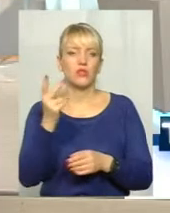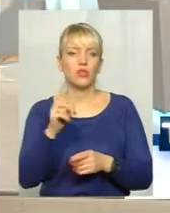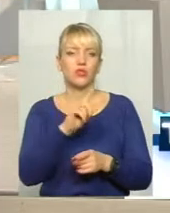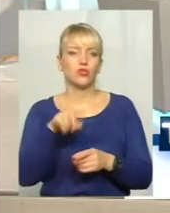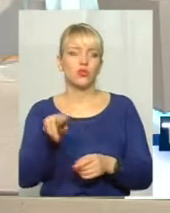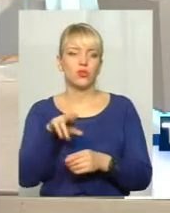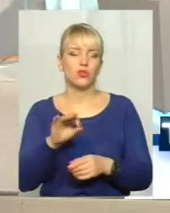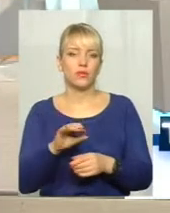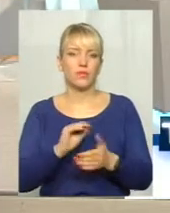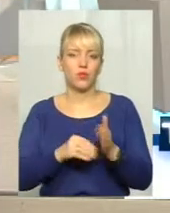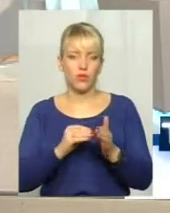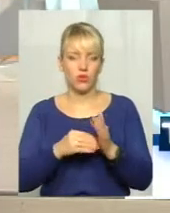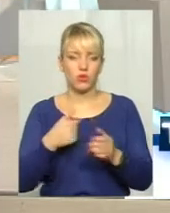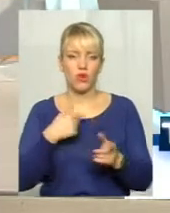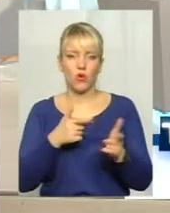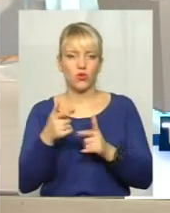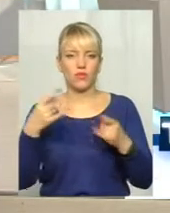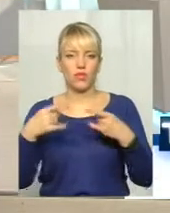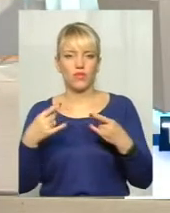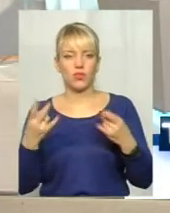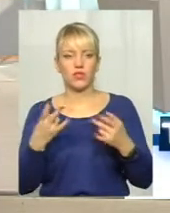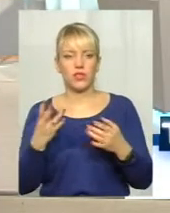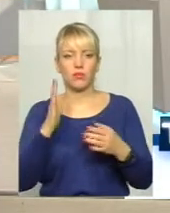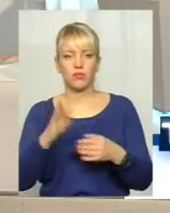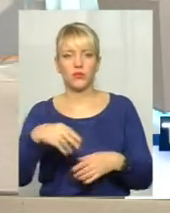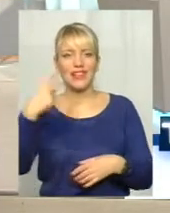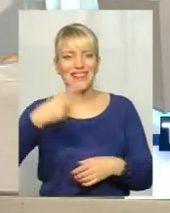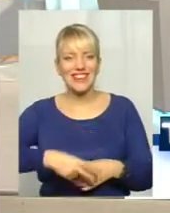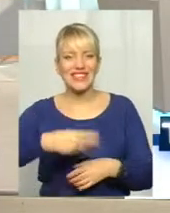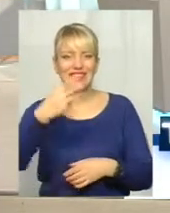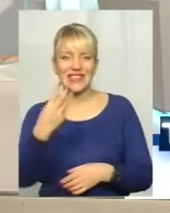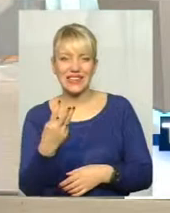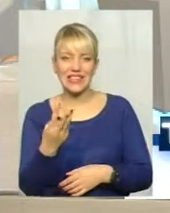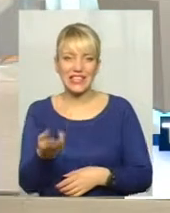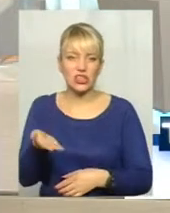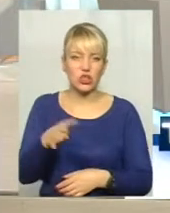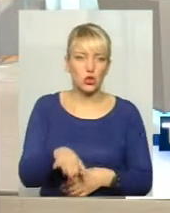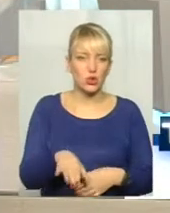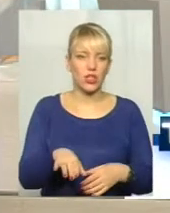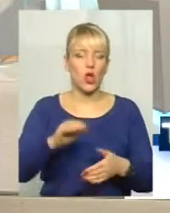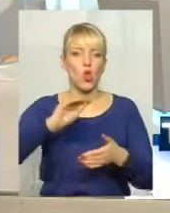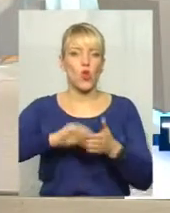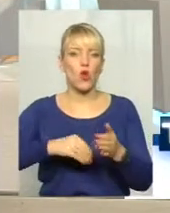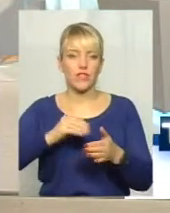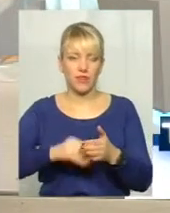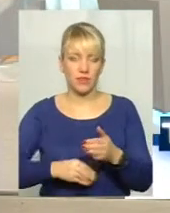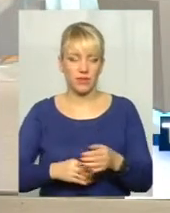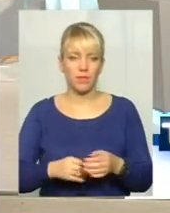От я, готуючись на ефір, роздрукував, потрібно буде 23 довідки. От оранжева одна сторінка,